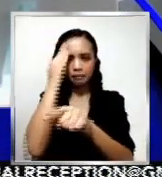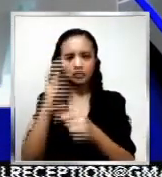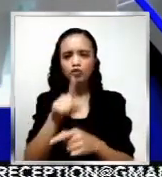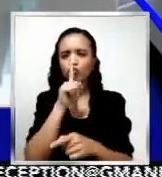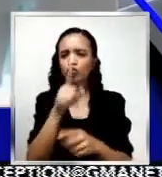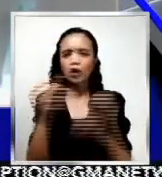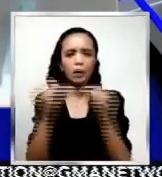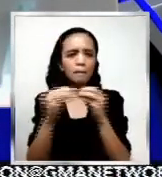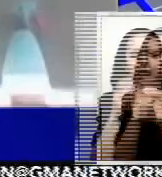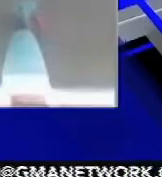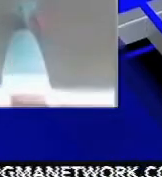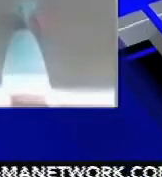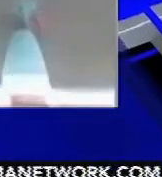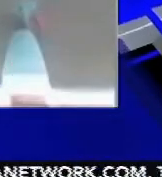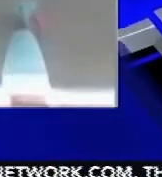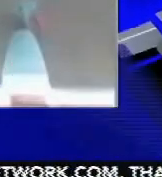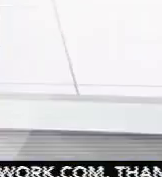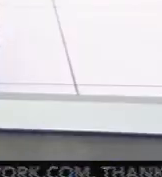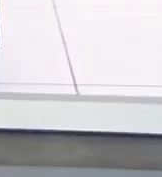gumalaw.